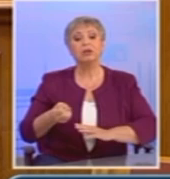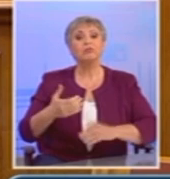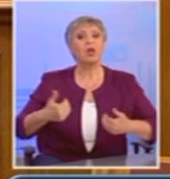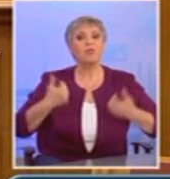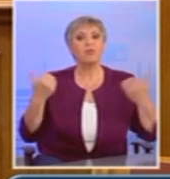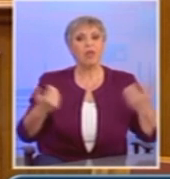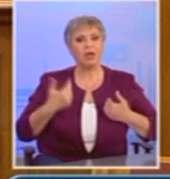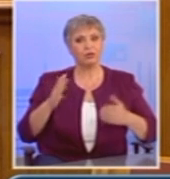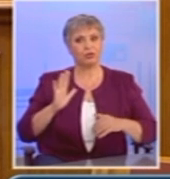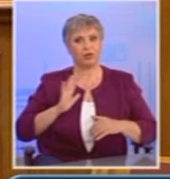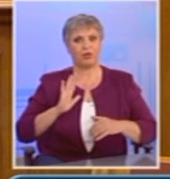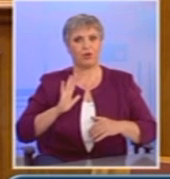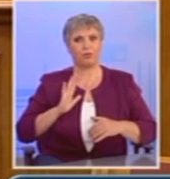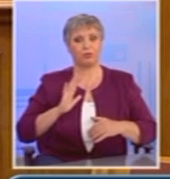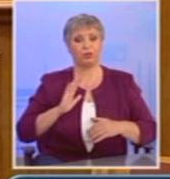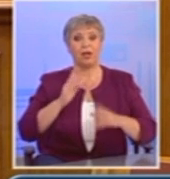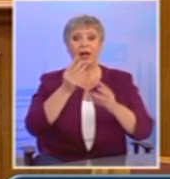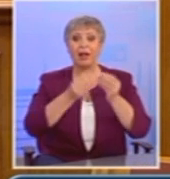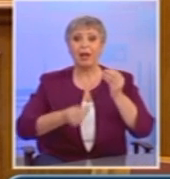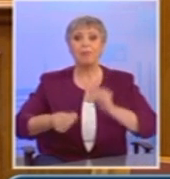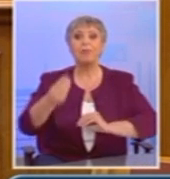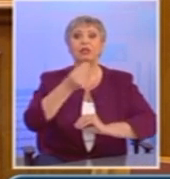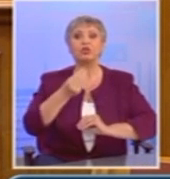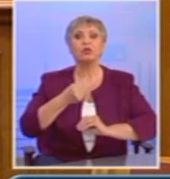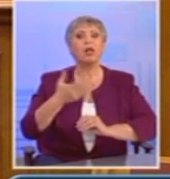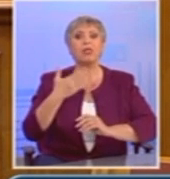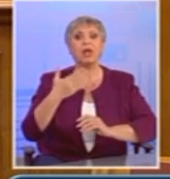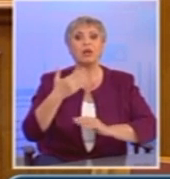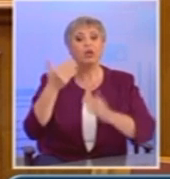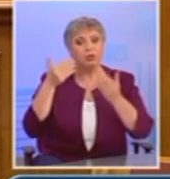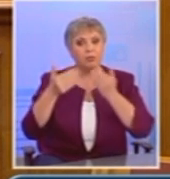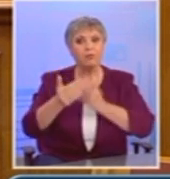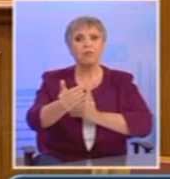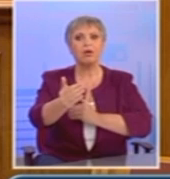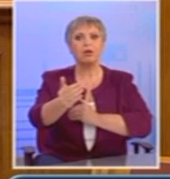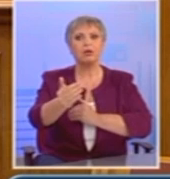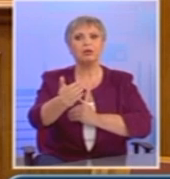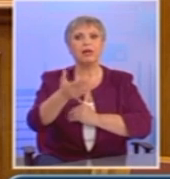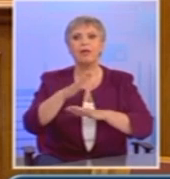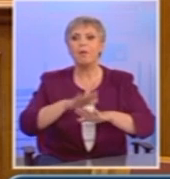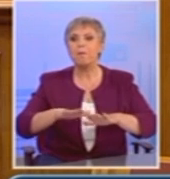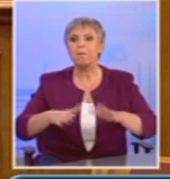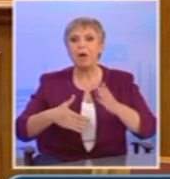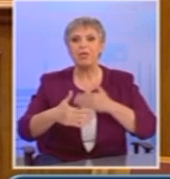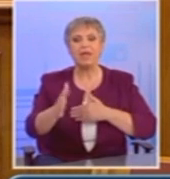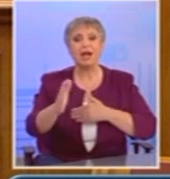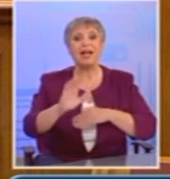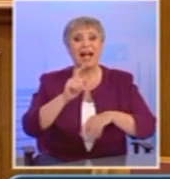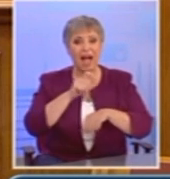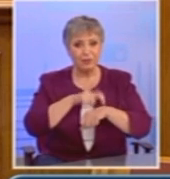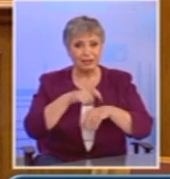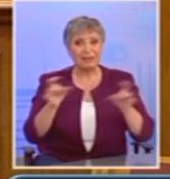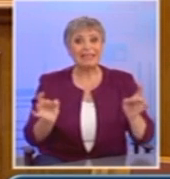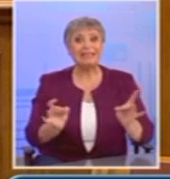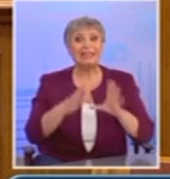μας και κυρίως στις μέλουσες γενιές. Η τύχη της χώρας αυτή τη στιγμή